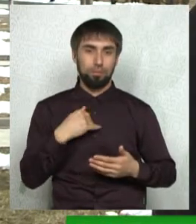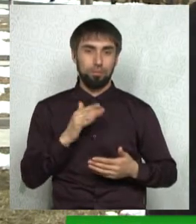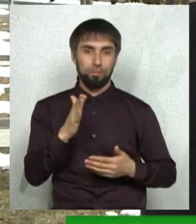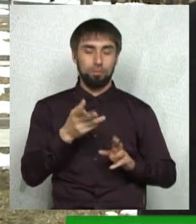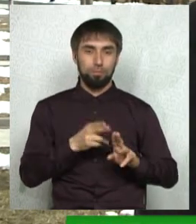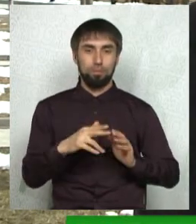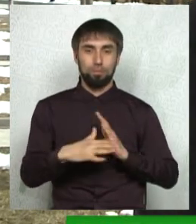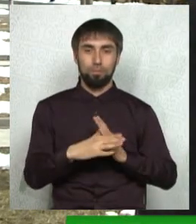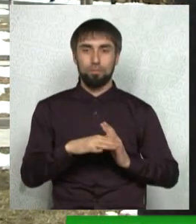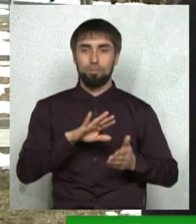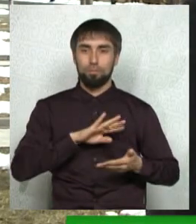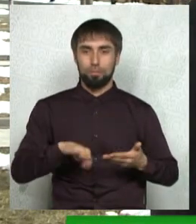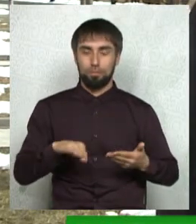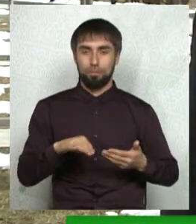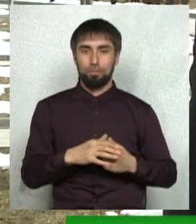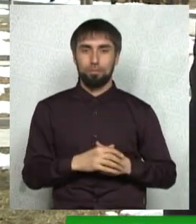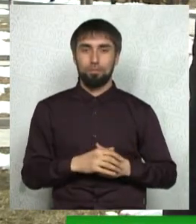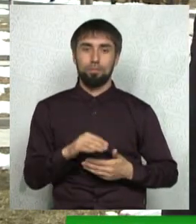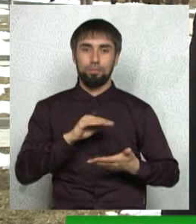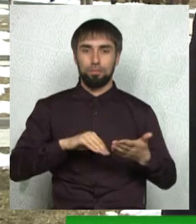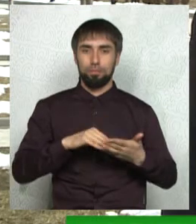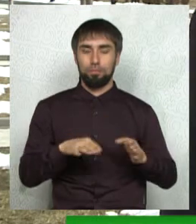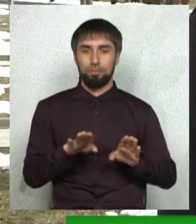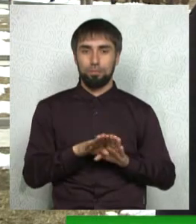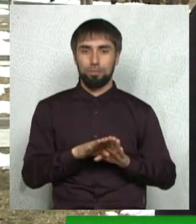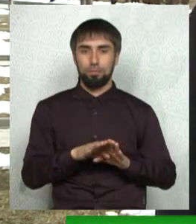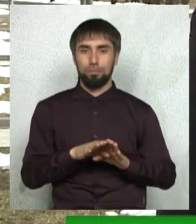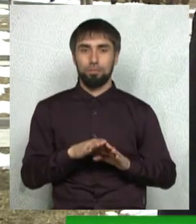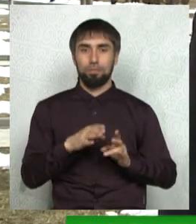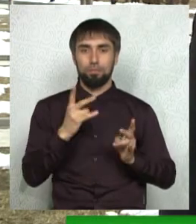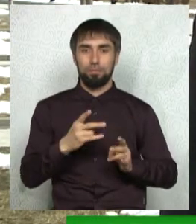будущем избежать повторения таких же трагических событий.